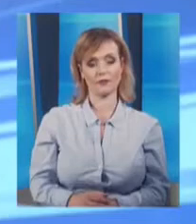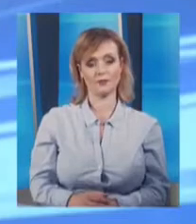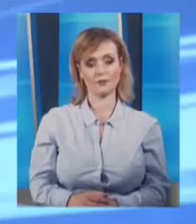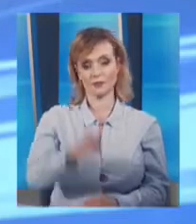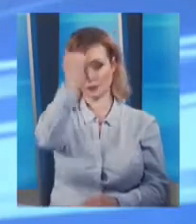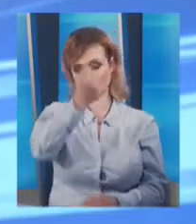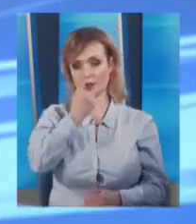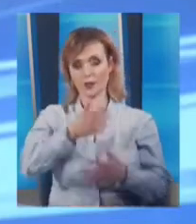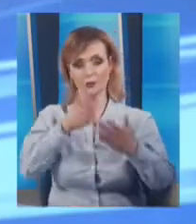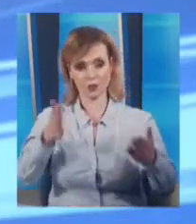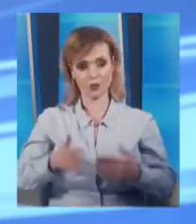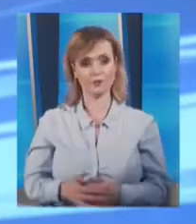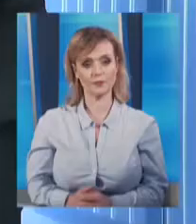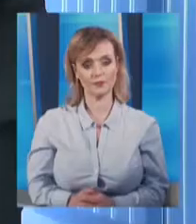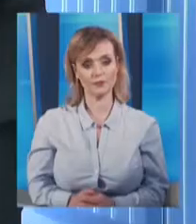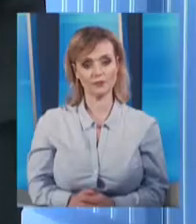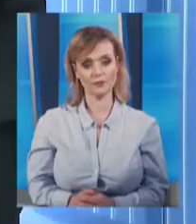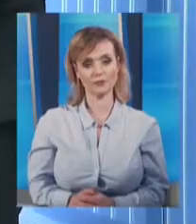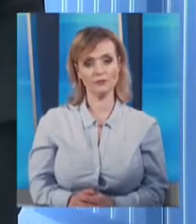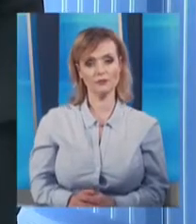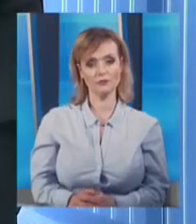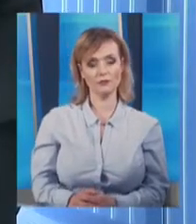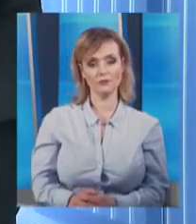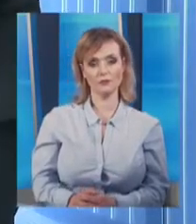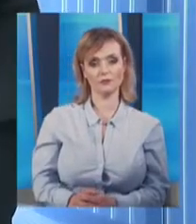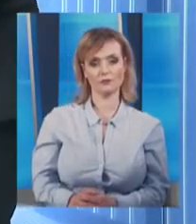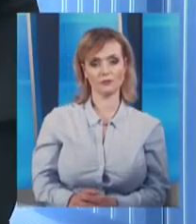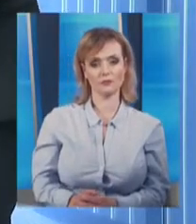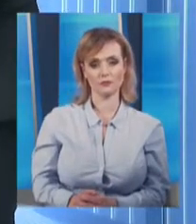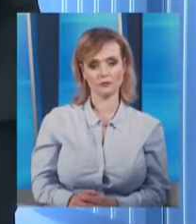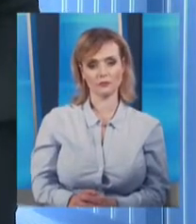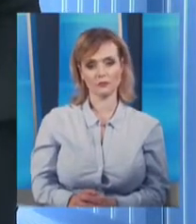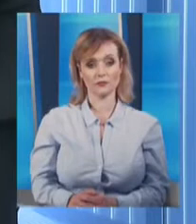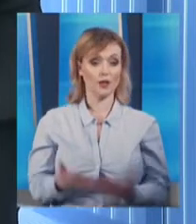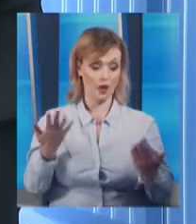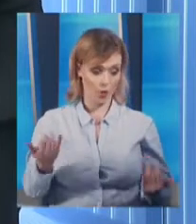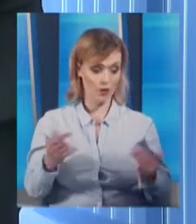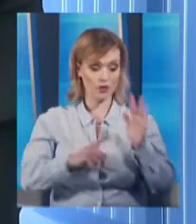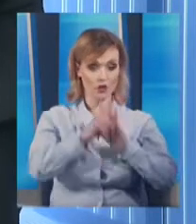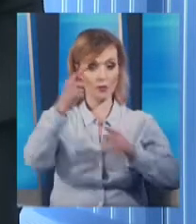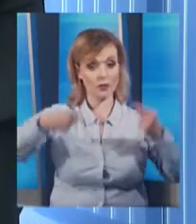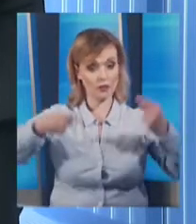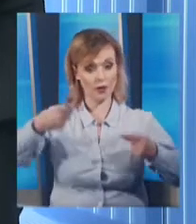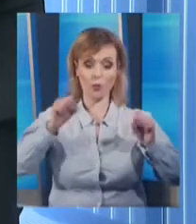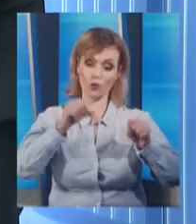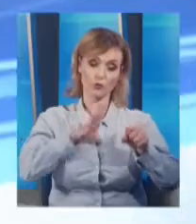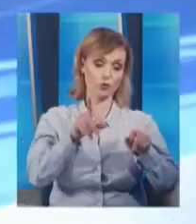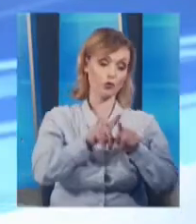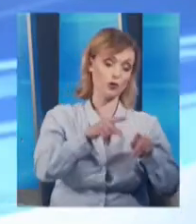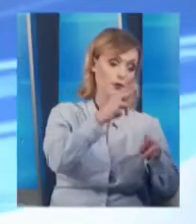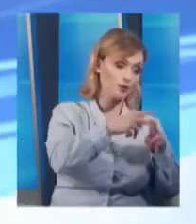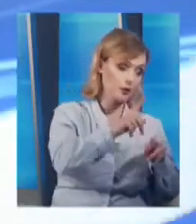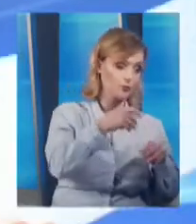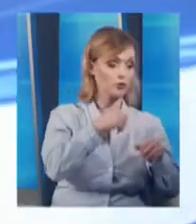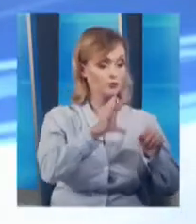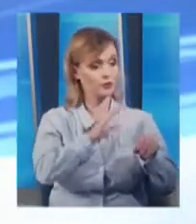mulțumesc foarte mult. Acum, dacă îți poate o precizare, vă rog. Chiar acum dau startul dezbaterilor între domniile voastre. Este vorba